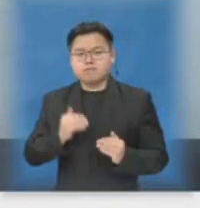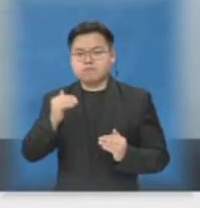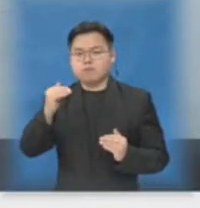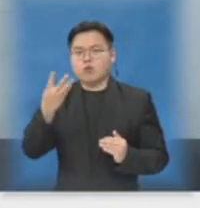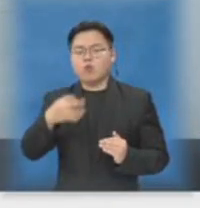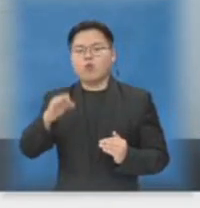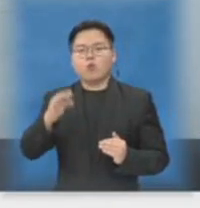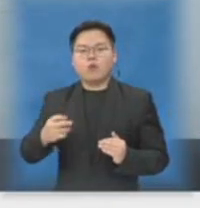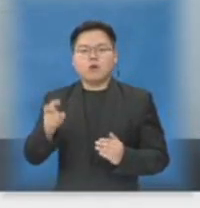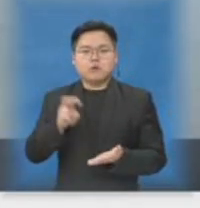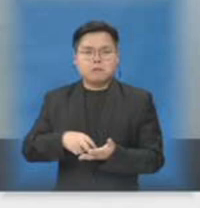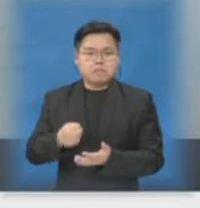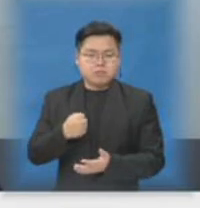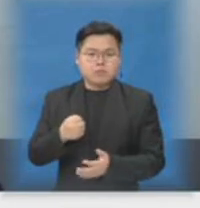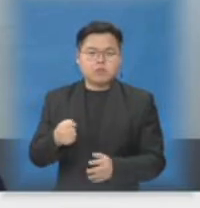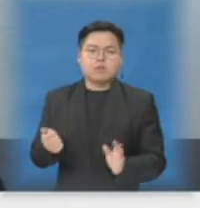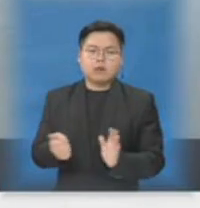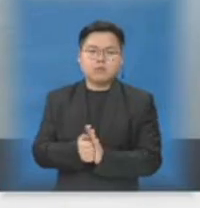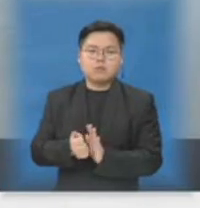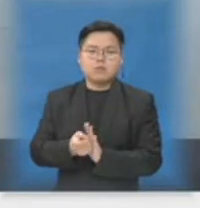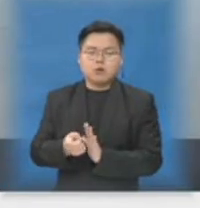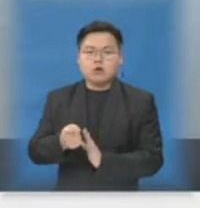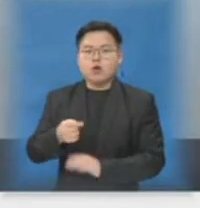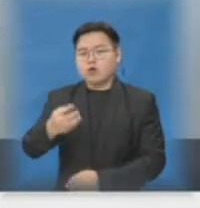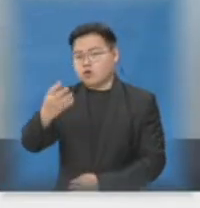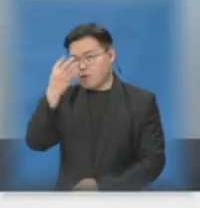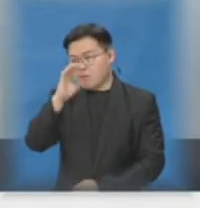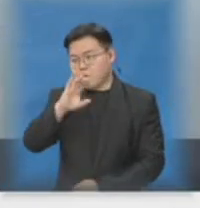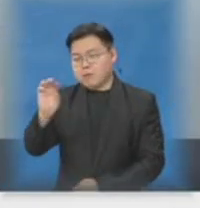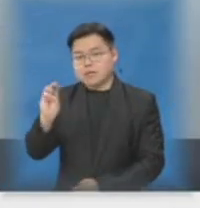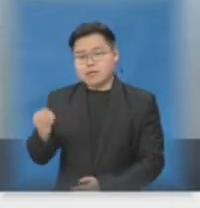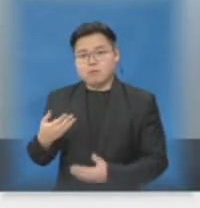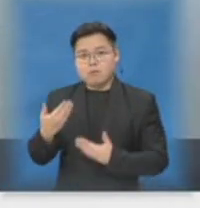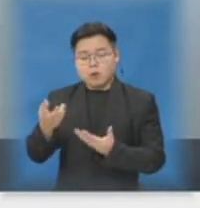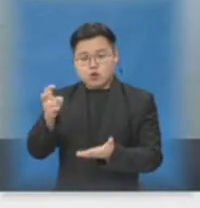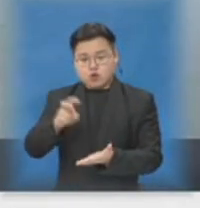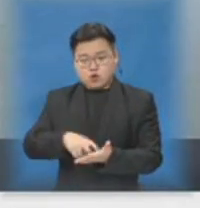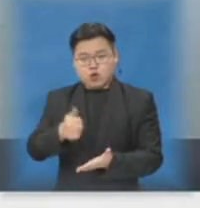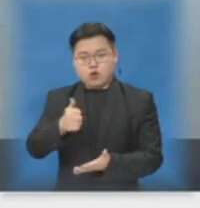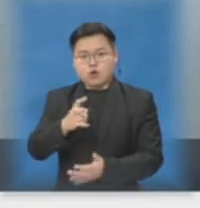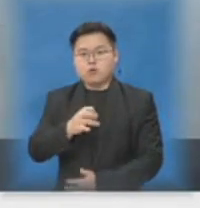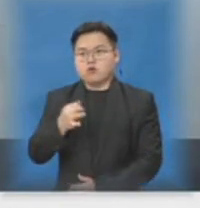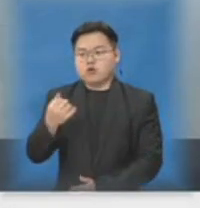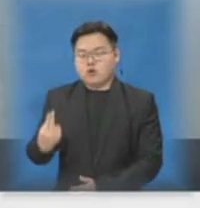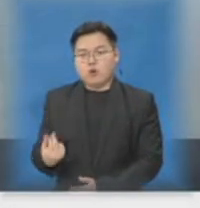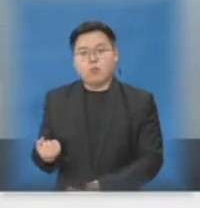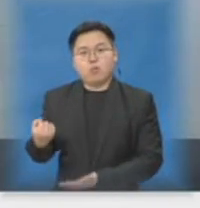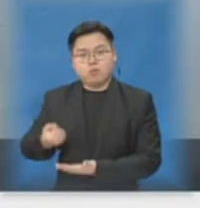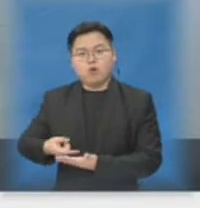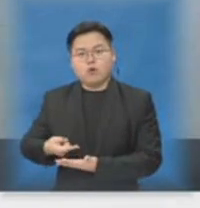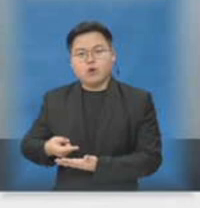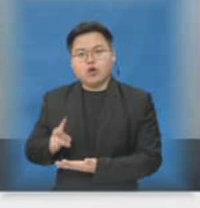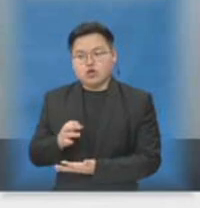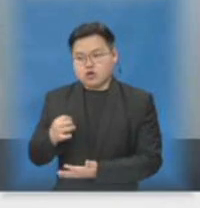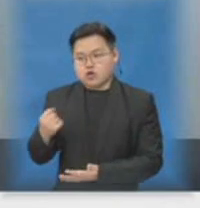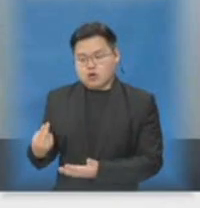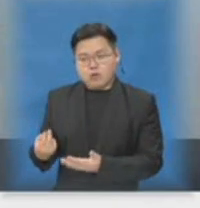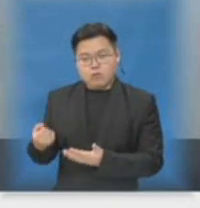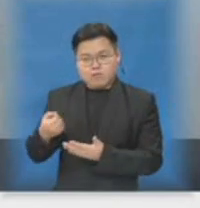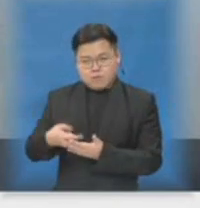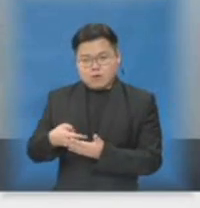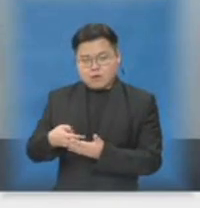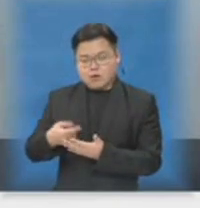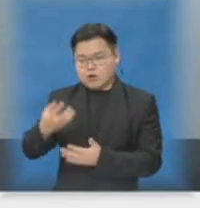юм хэмжээнд хүрсэн байна. За төрийн албаны иргэний шалгалт өгөө тэнцсэн иргэд төрийн албаны нөөц бүртгэгддэг. За энэ нөөц бүртгэснийхаа дараагаар бол төрийн